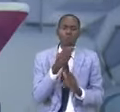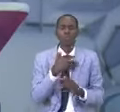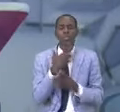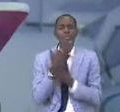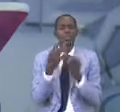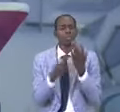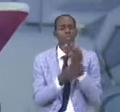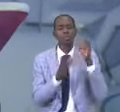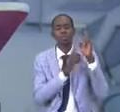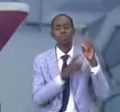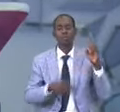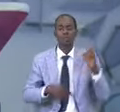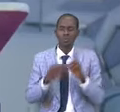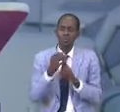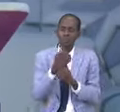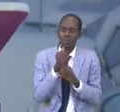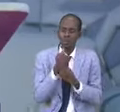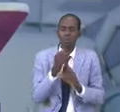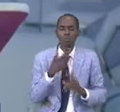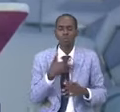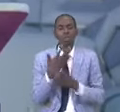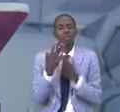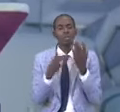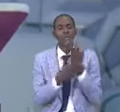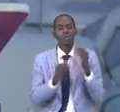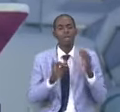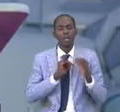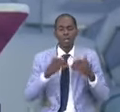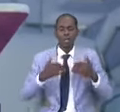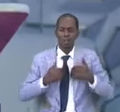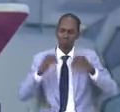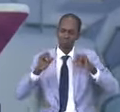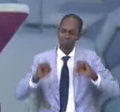tiens ma main j'ai pris la résolution